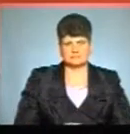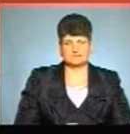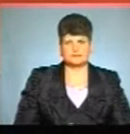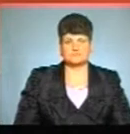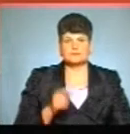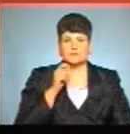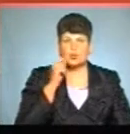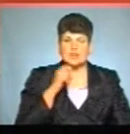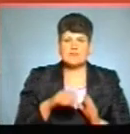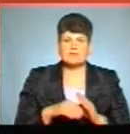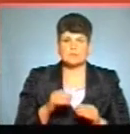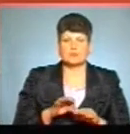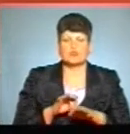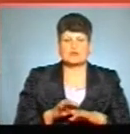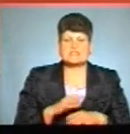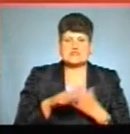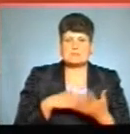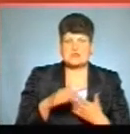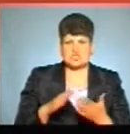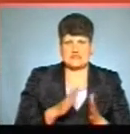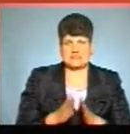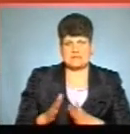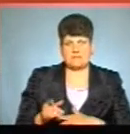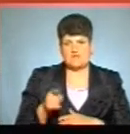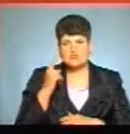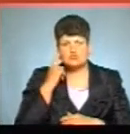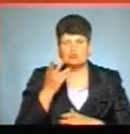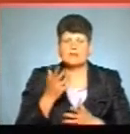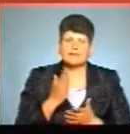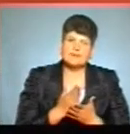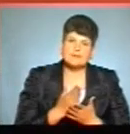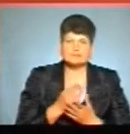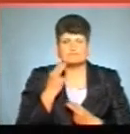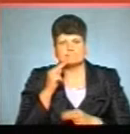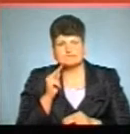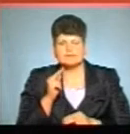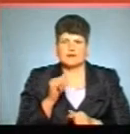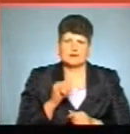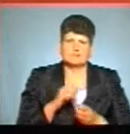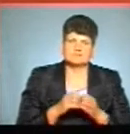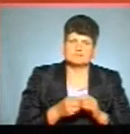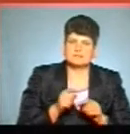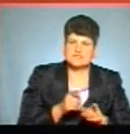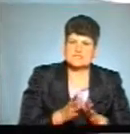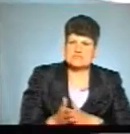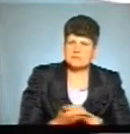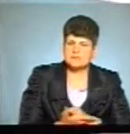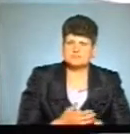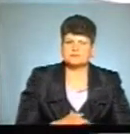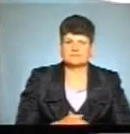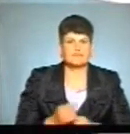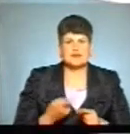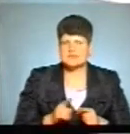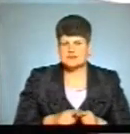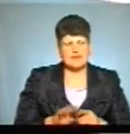вибори відбуваються за змішаною системою. На вашу думку, які є переваги і недоліки цієї системи? Це не є